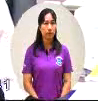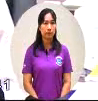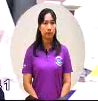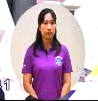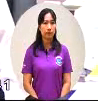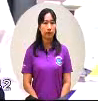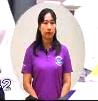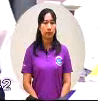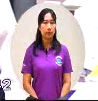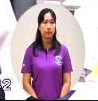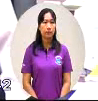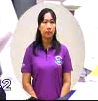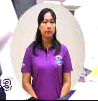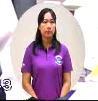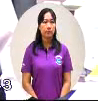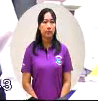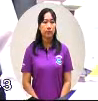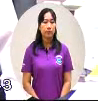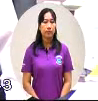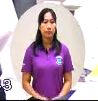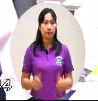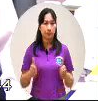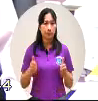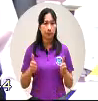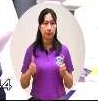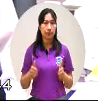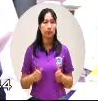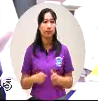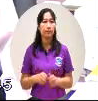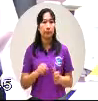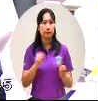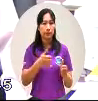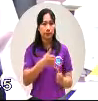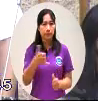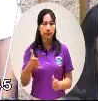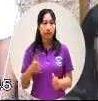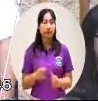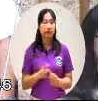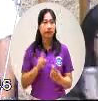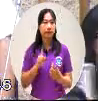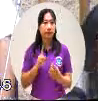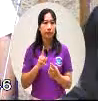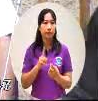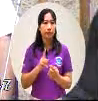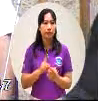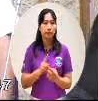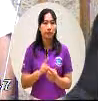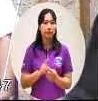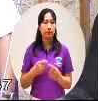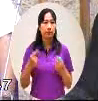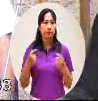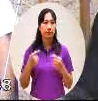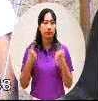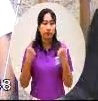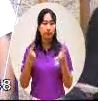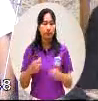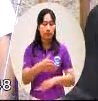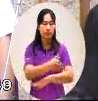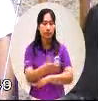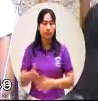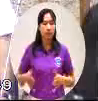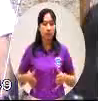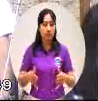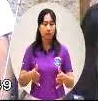好，谢谢议长，谢谢柯议员对原乡的这个道路安全的关怀跟关心了哈。前几次我们